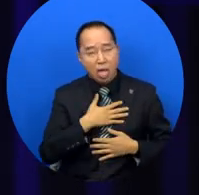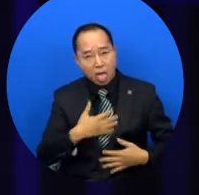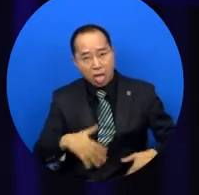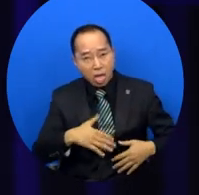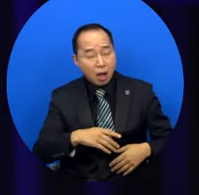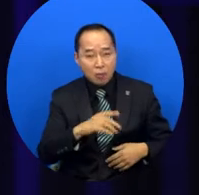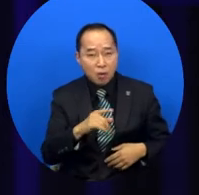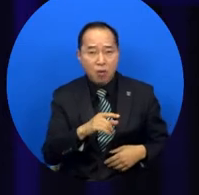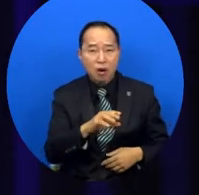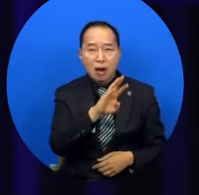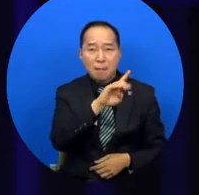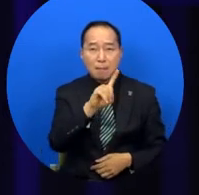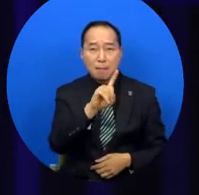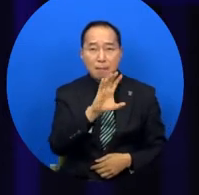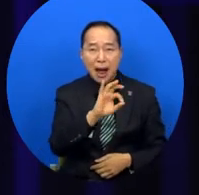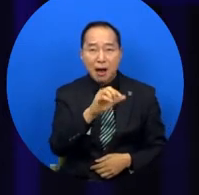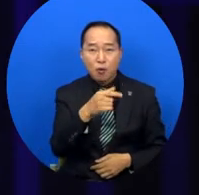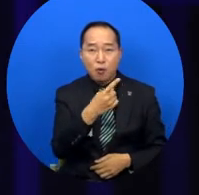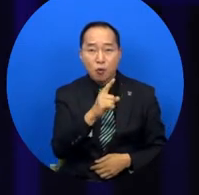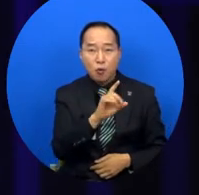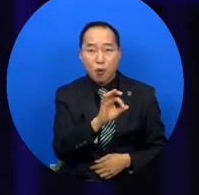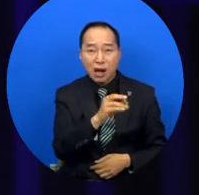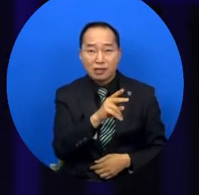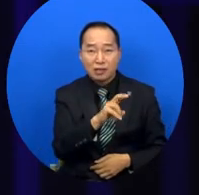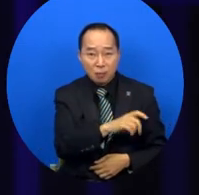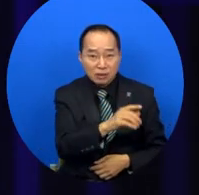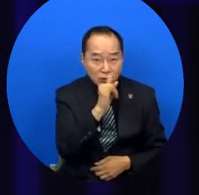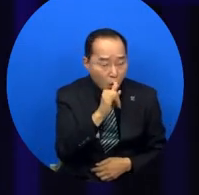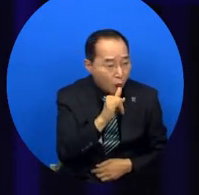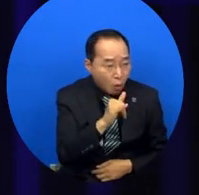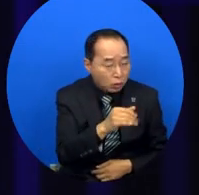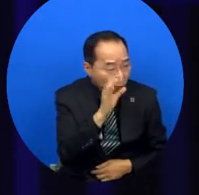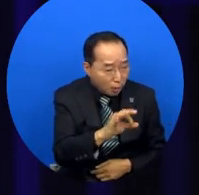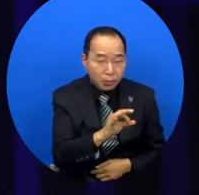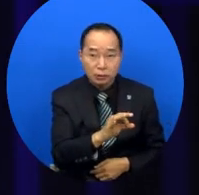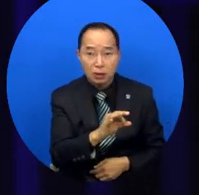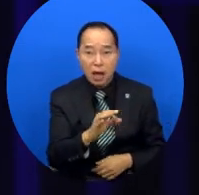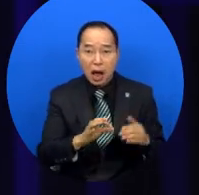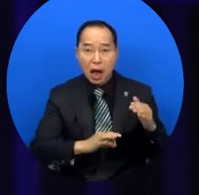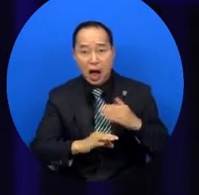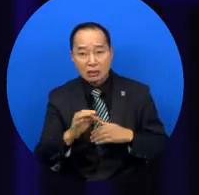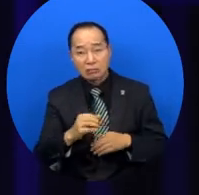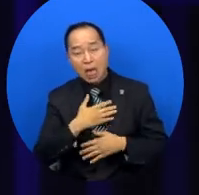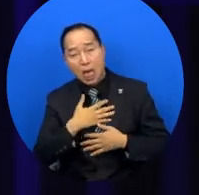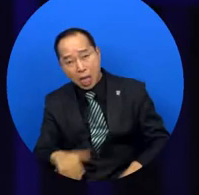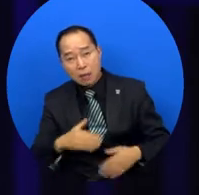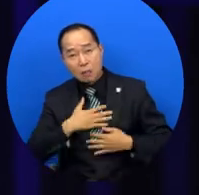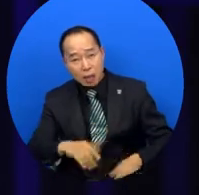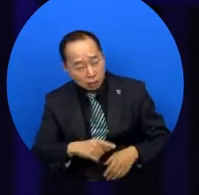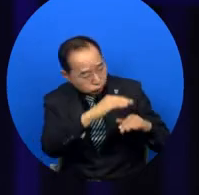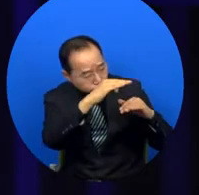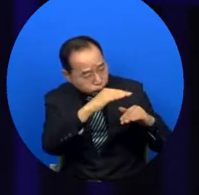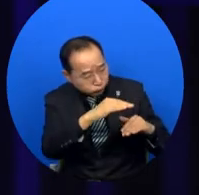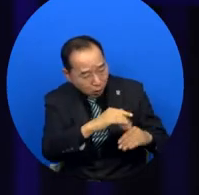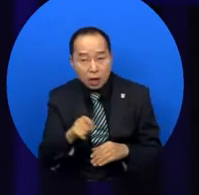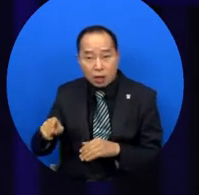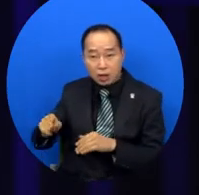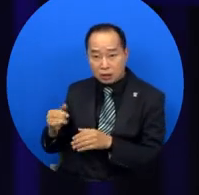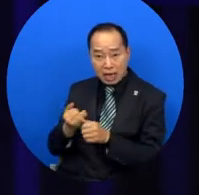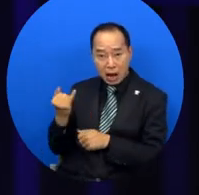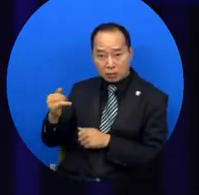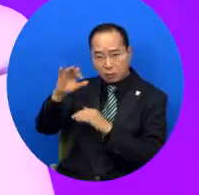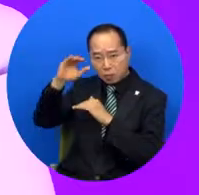만성 방광염이 있었어요. 근데 오면 어지러워서 못 일어나겠다. 너무 힘들어서 못 일어나겠다. 이런 말을 하는 게 나랑 되게